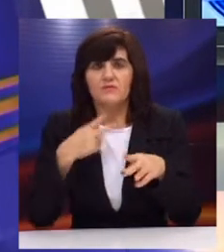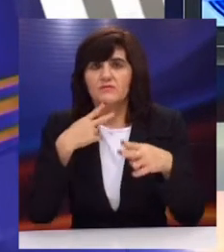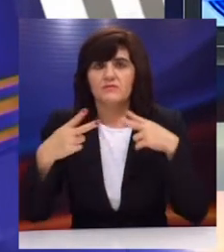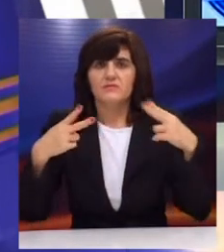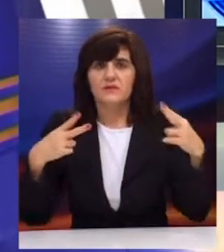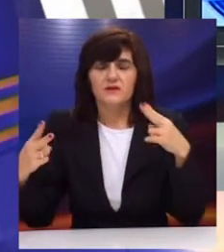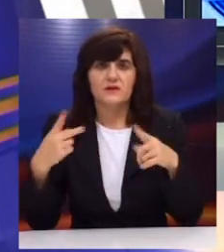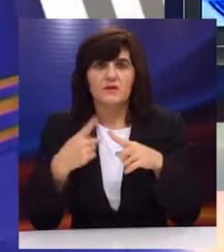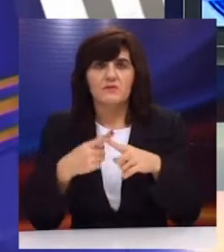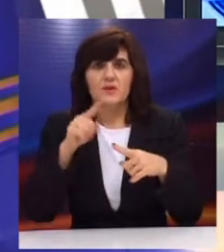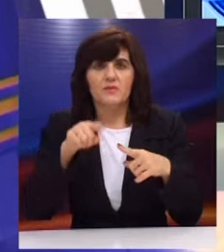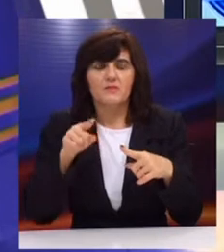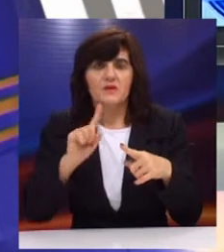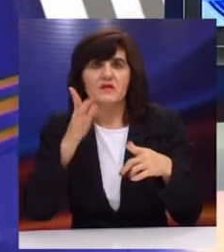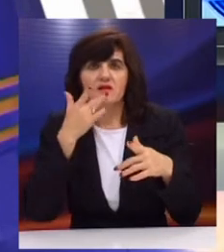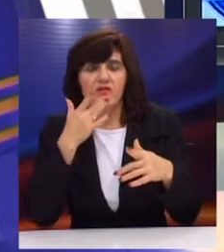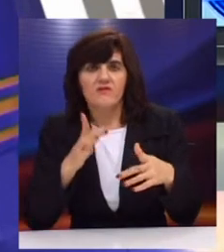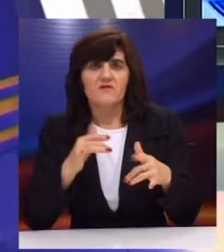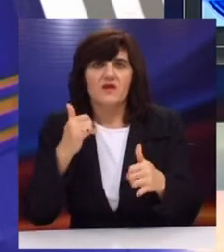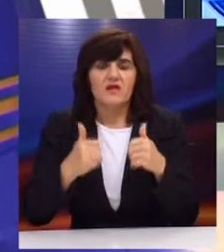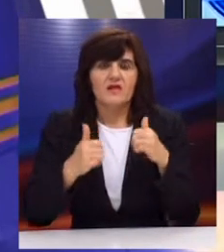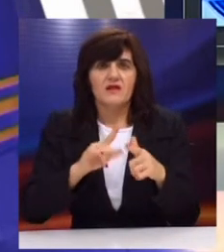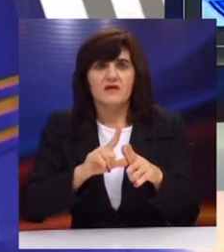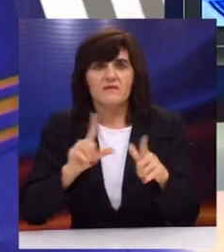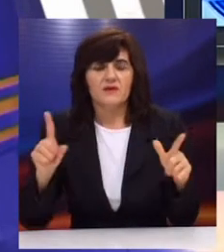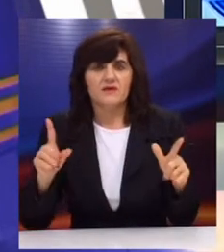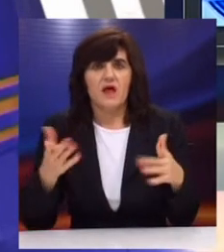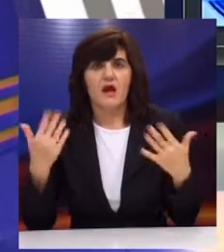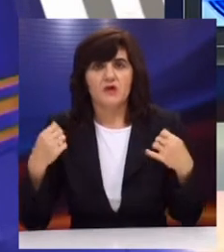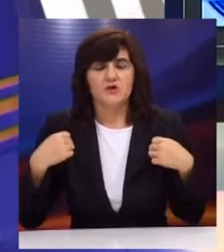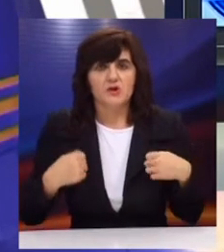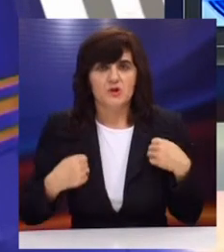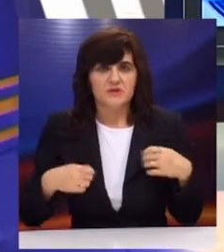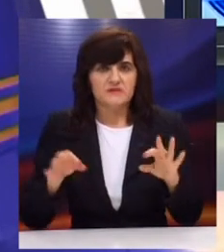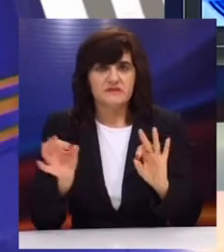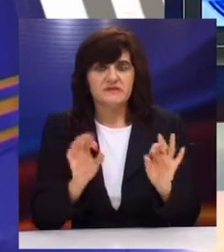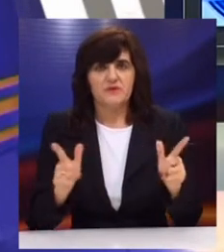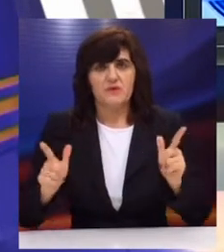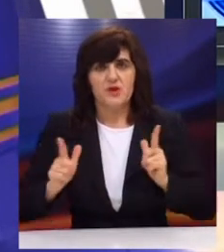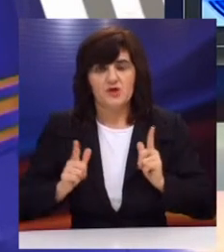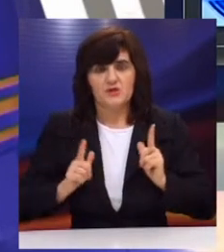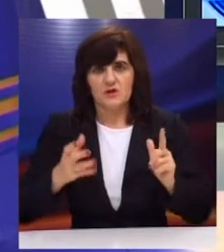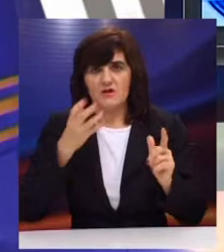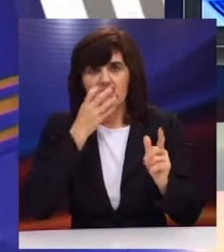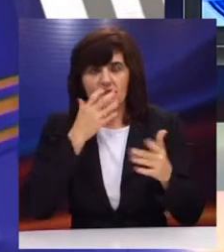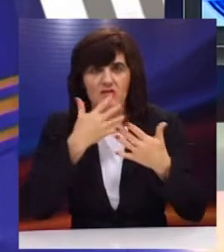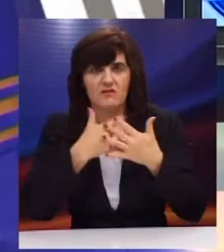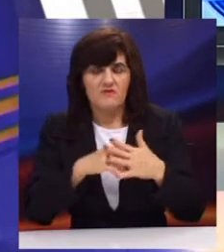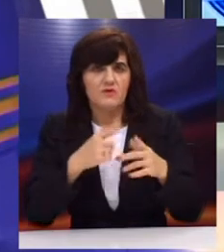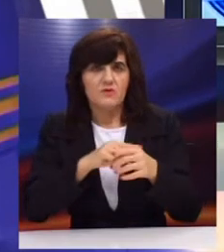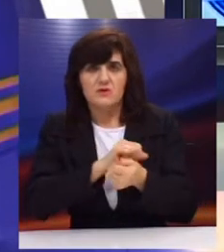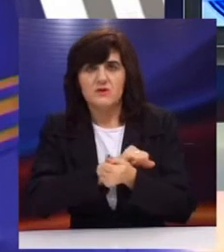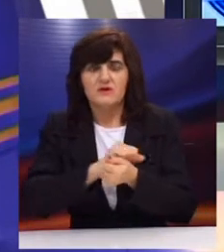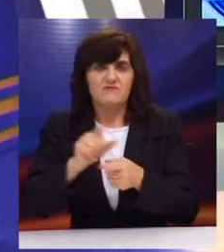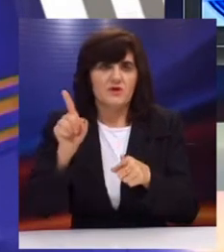pritužbi građana da radijatori nisu topli na prozivci i radijalcu. Subotička toplana je spremno dočekala grejnu sezonu jer su urađeni svi